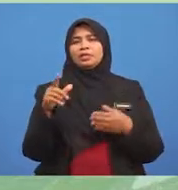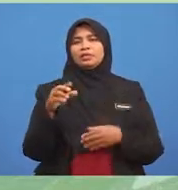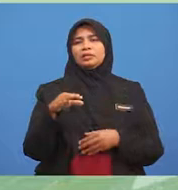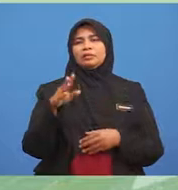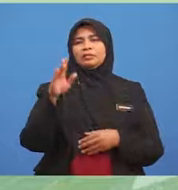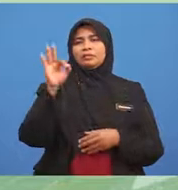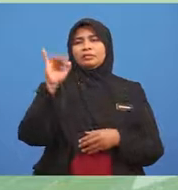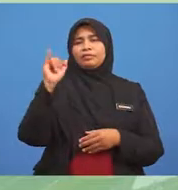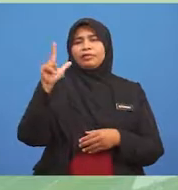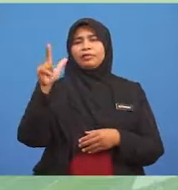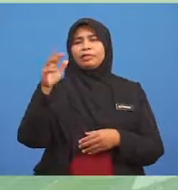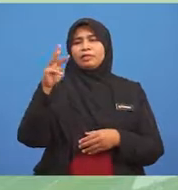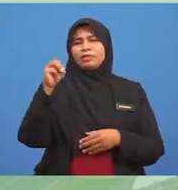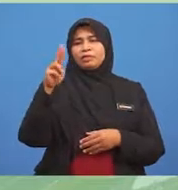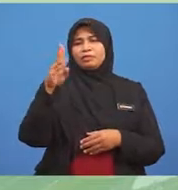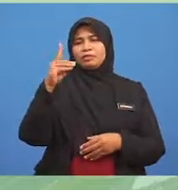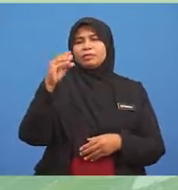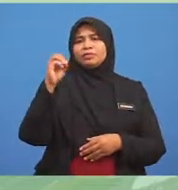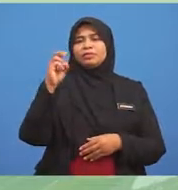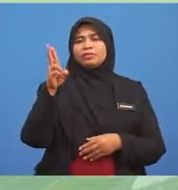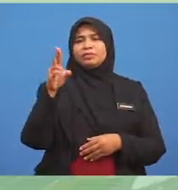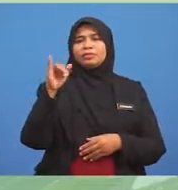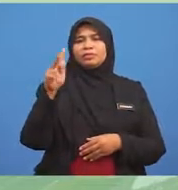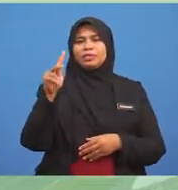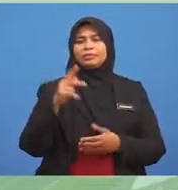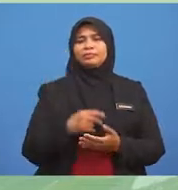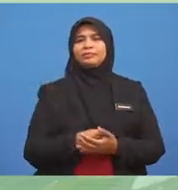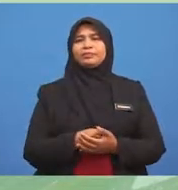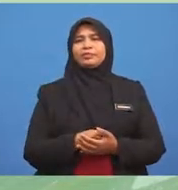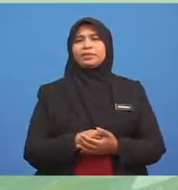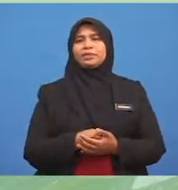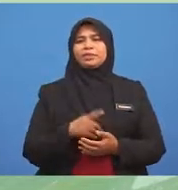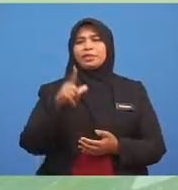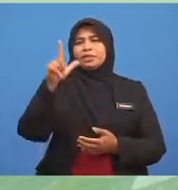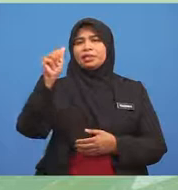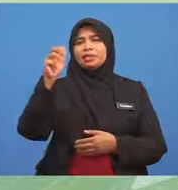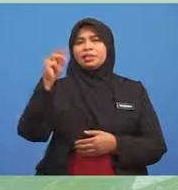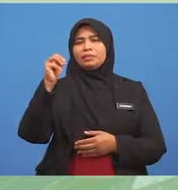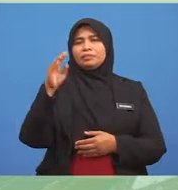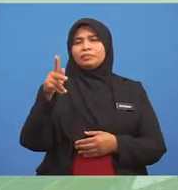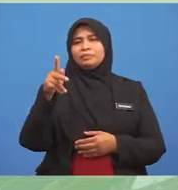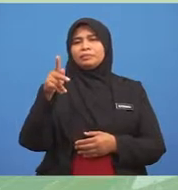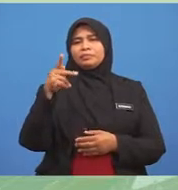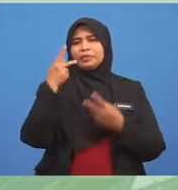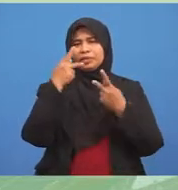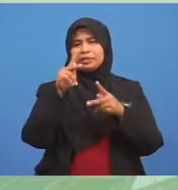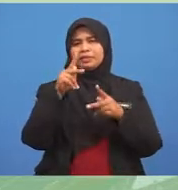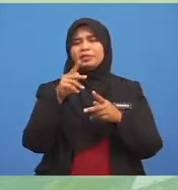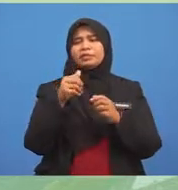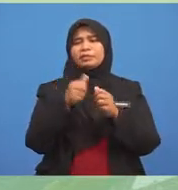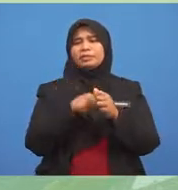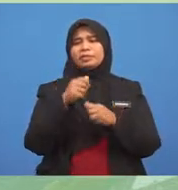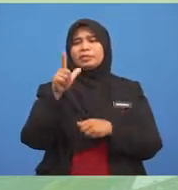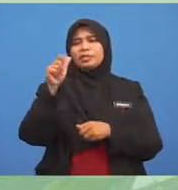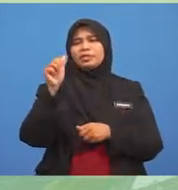tense, yang didahului dengan lamul amri, iaitu lam perintah. Setiap lafaz yang